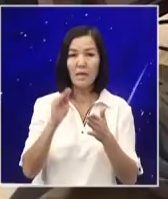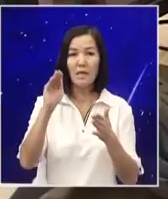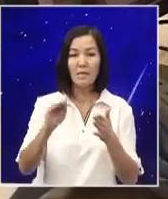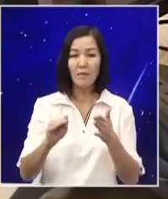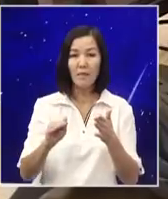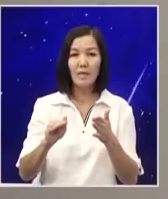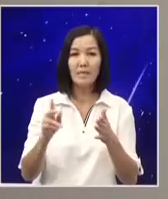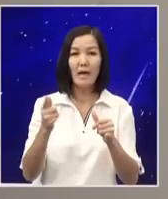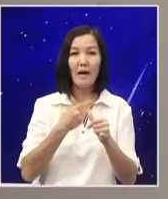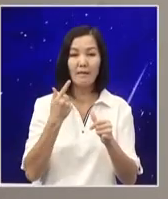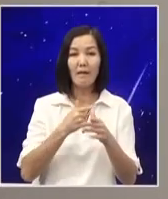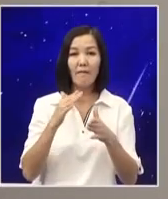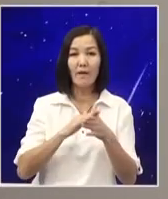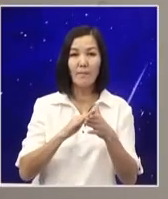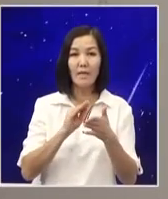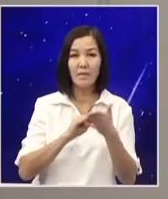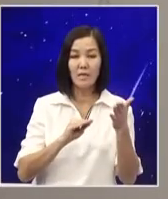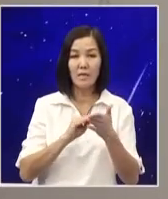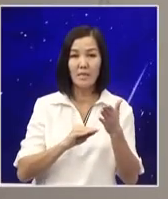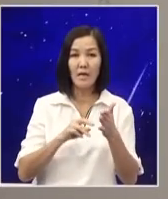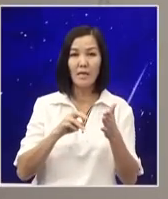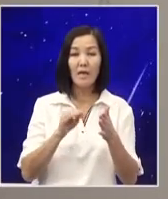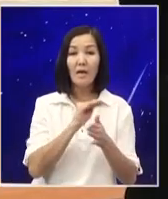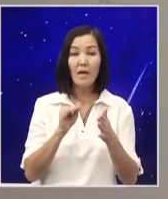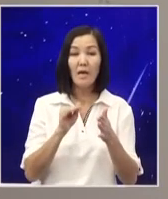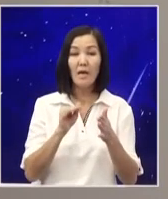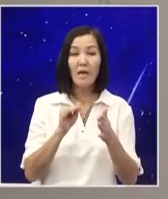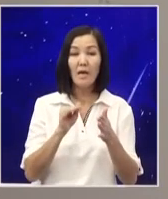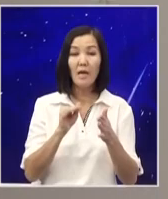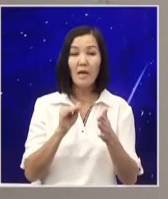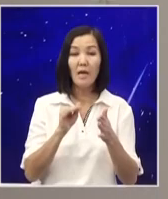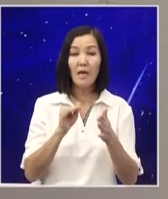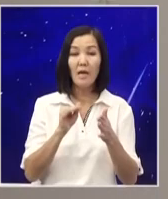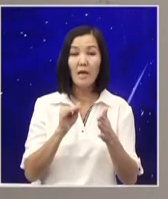Деген. Алайда олардың да қолында ресми құжат барын ойлайды. Сондықтан...